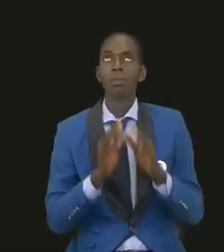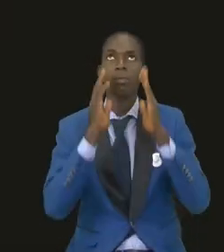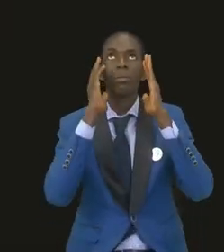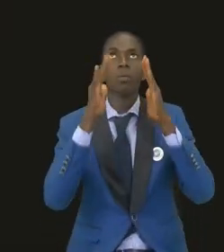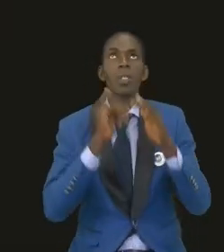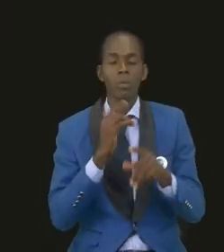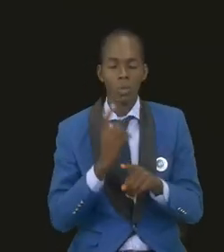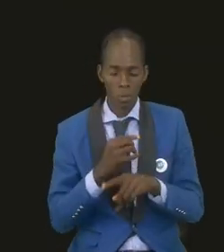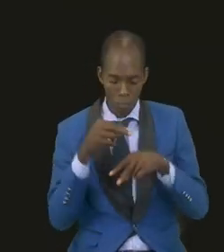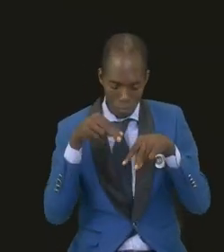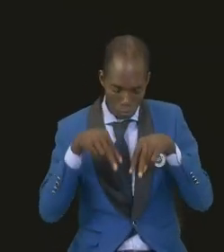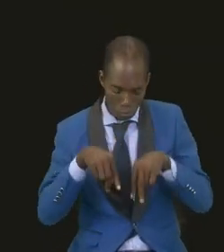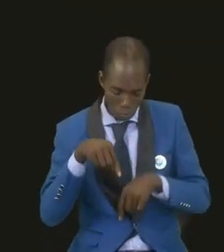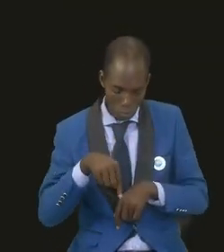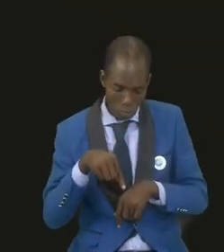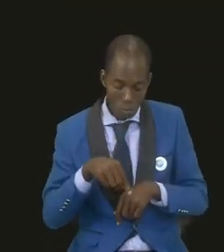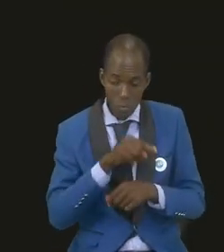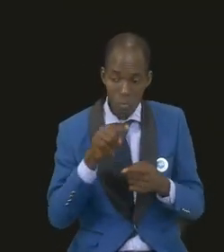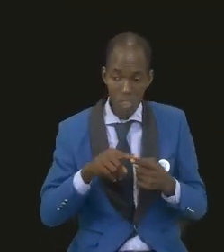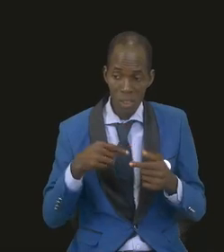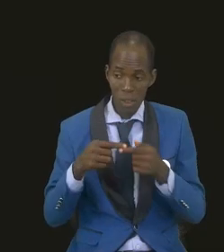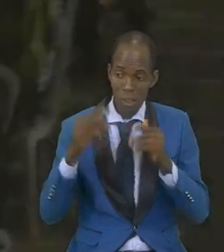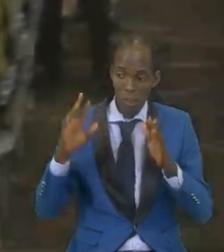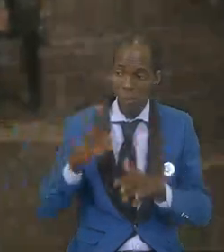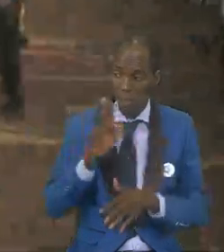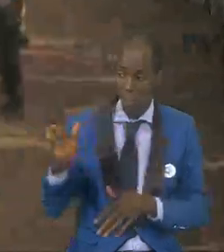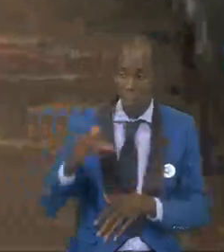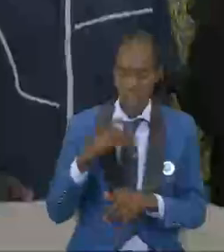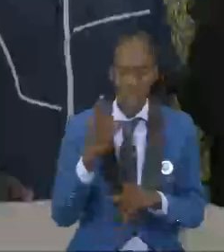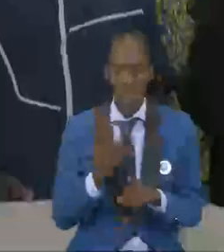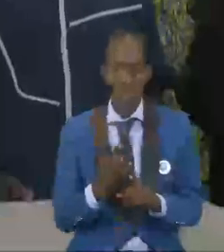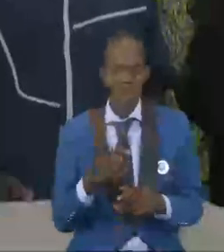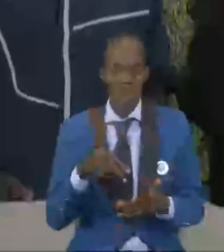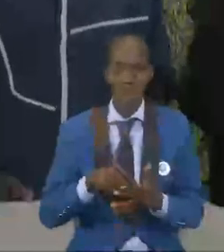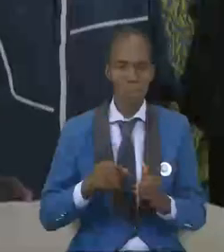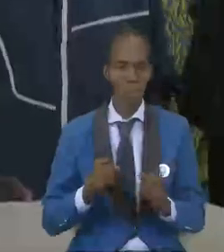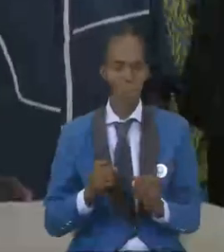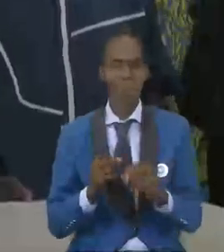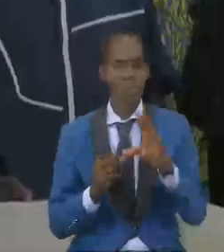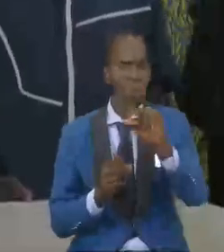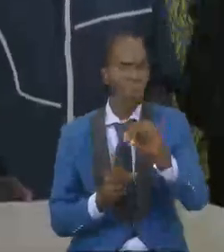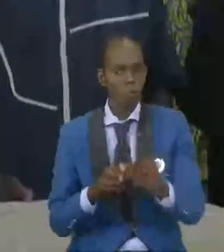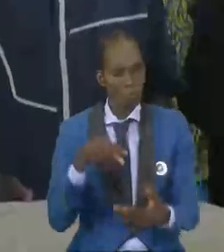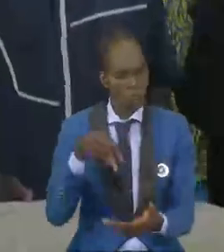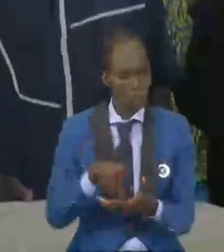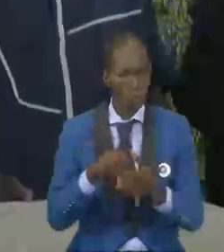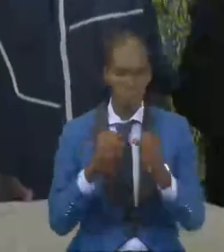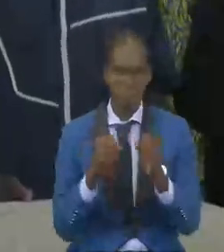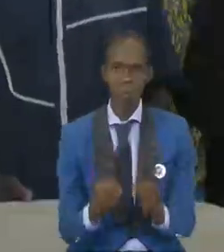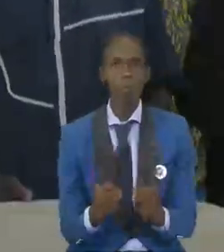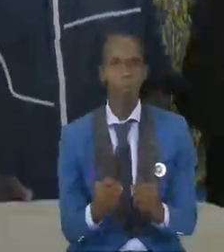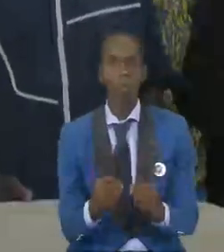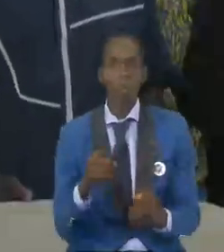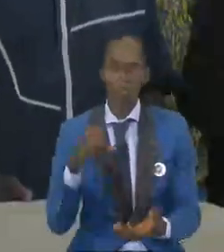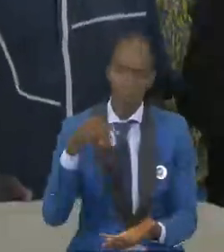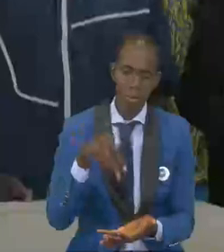quand ils sont là je n'arrive pas à lever les yeux quand ils sont là je n'arrive pas à